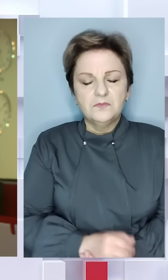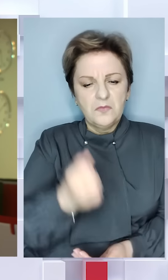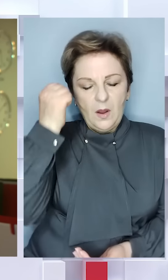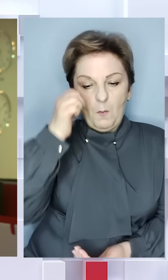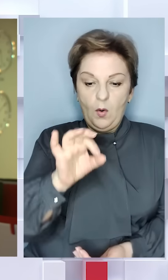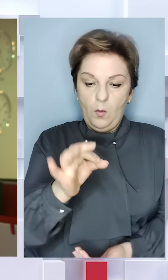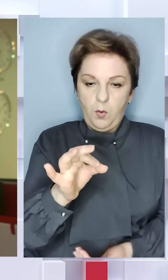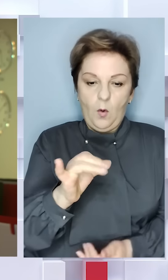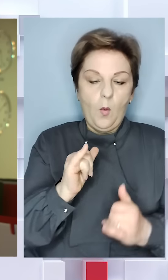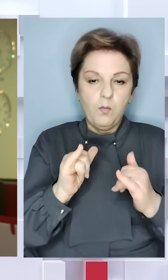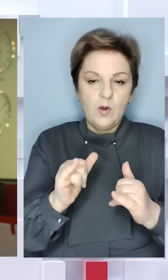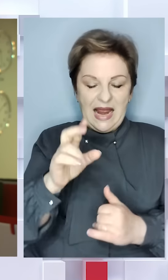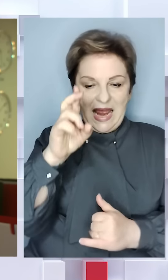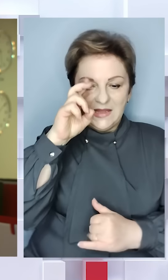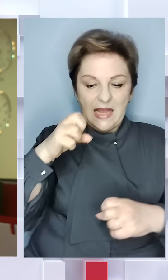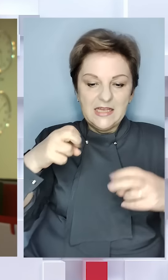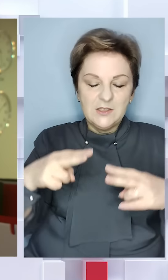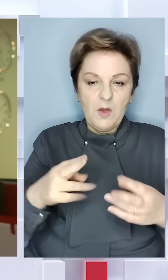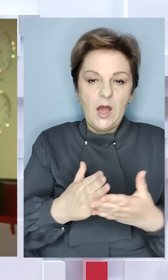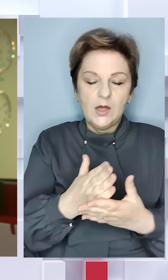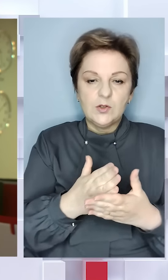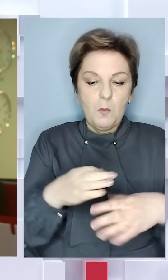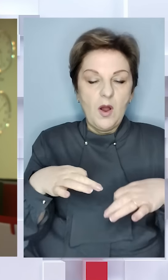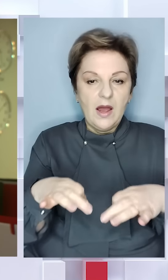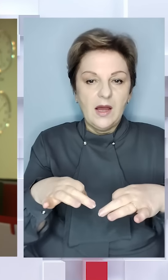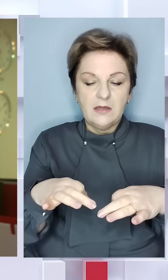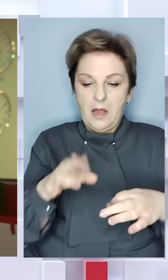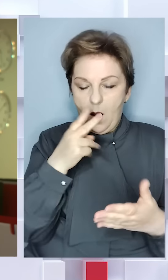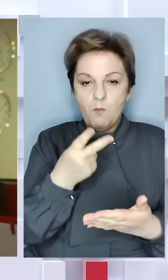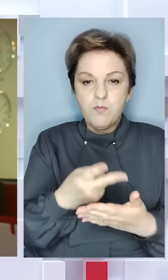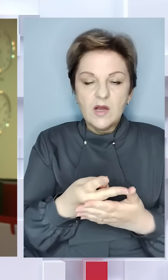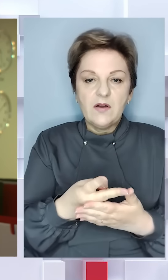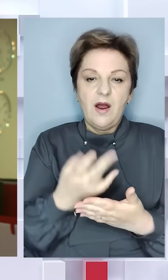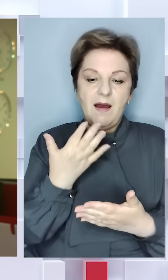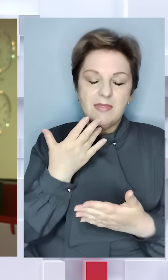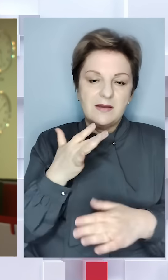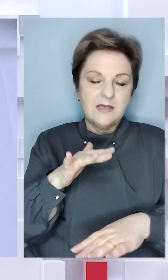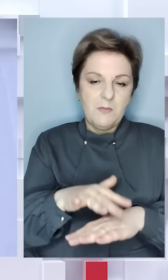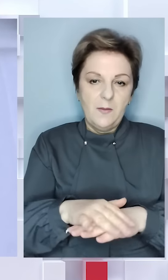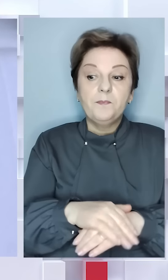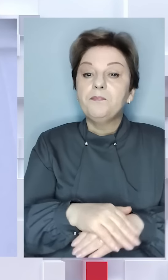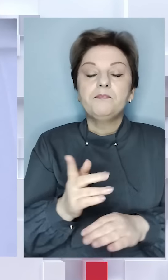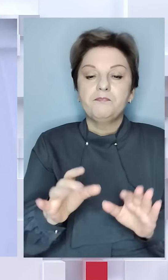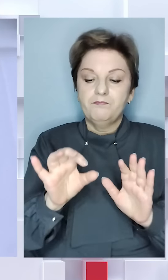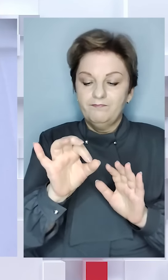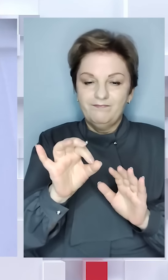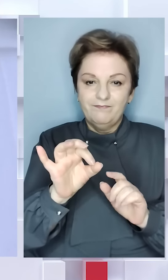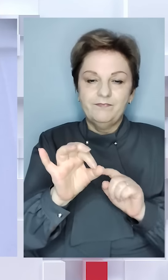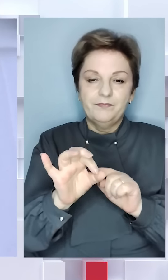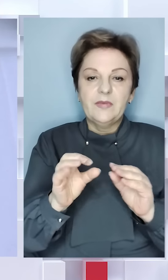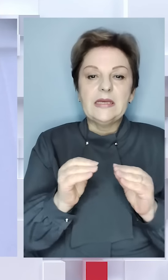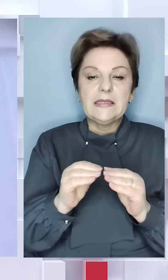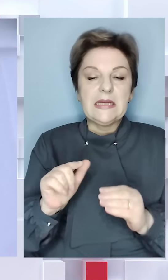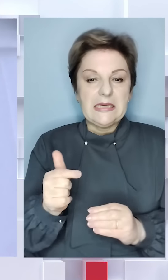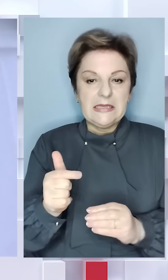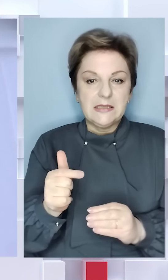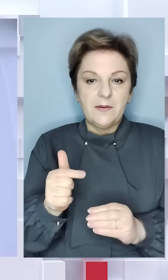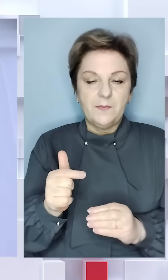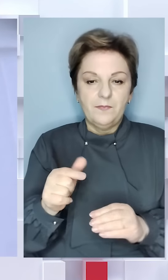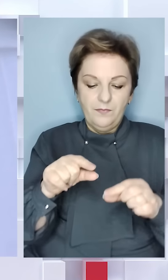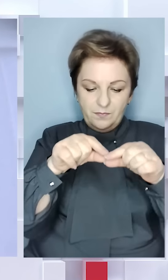Пам'ятну монету, присвячену Державній спеціальній службі транспорту, презентували у Нацбанку. Вона має номінал 10 гривень.